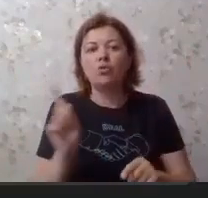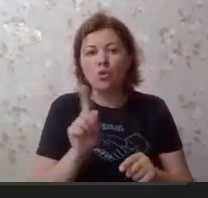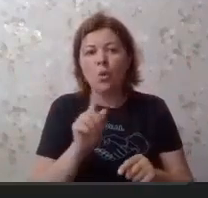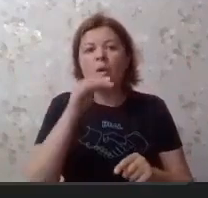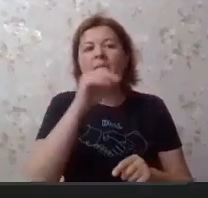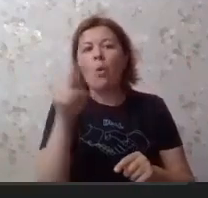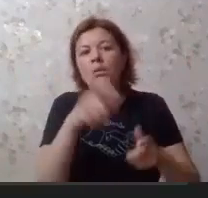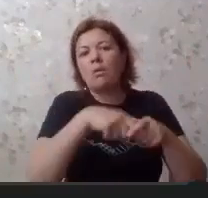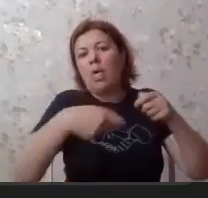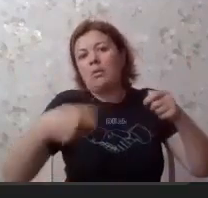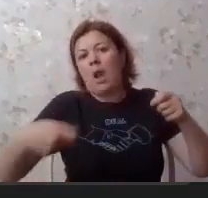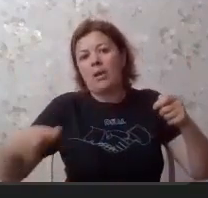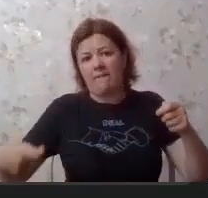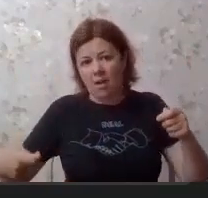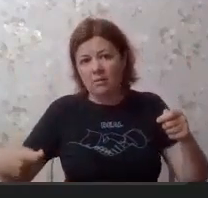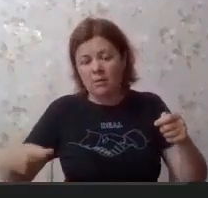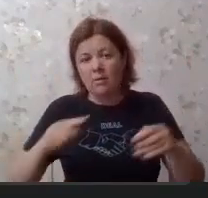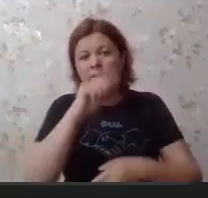фонд